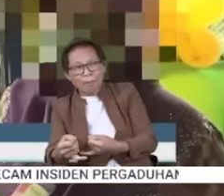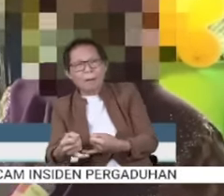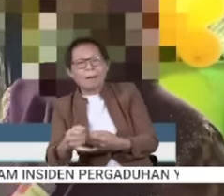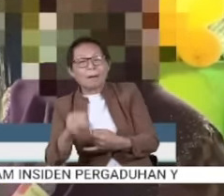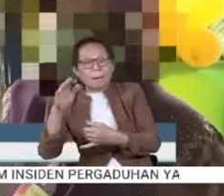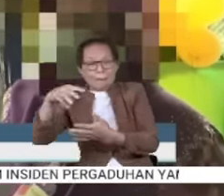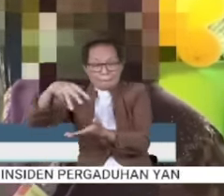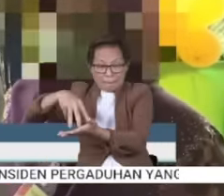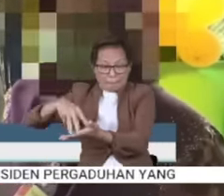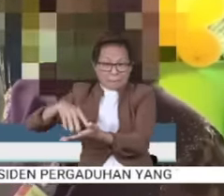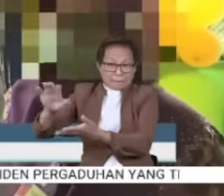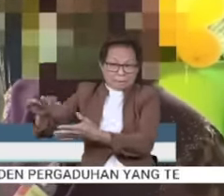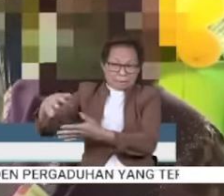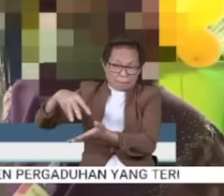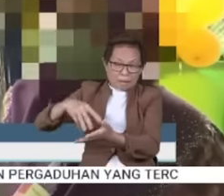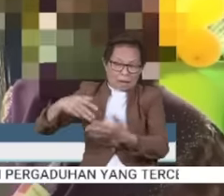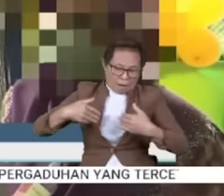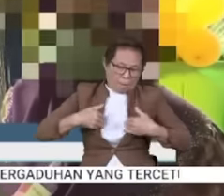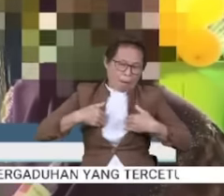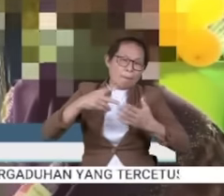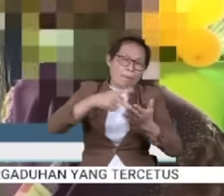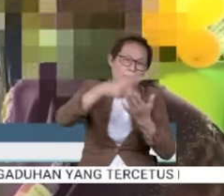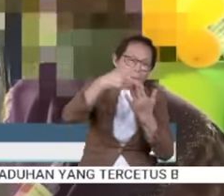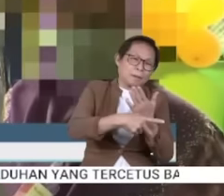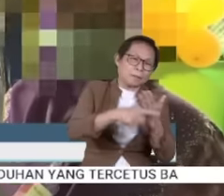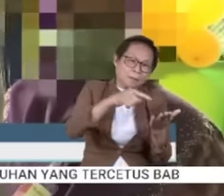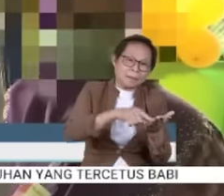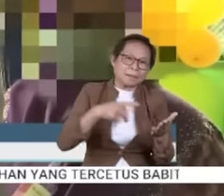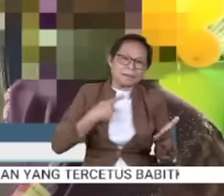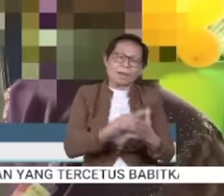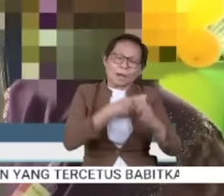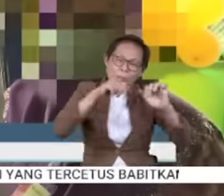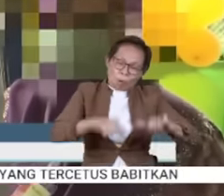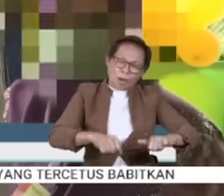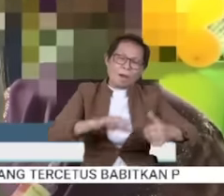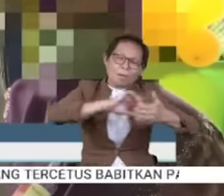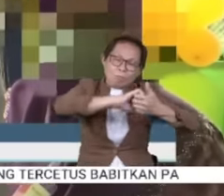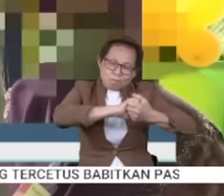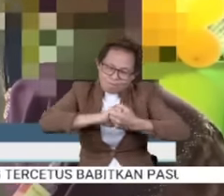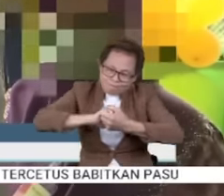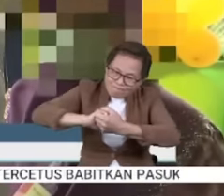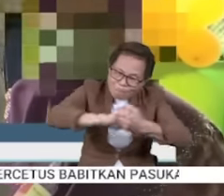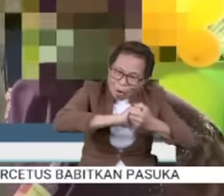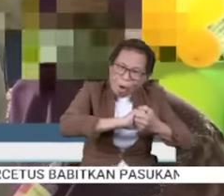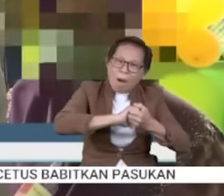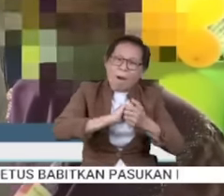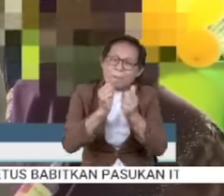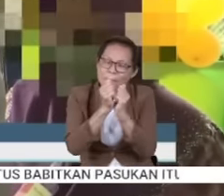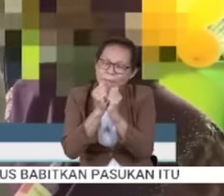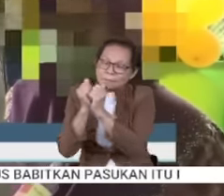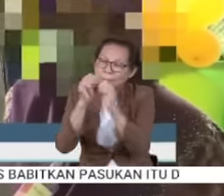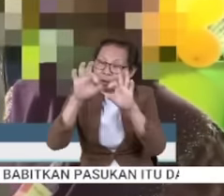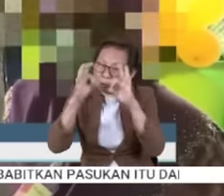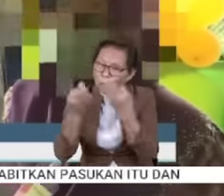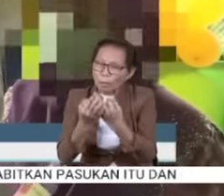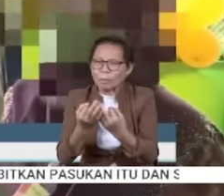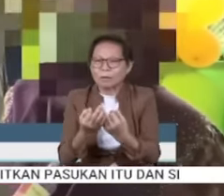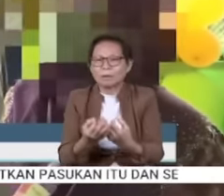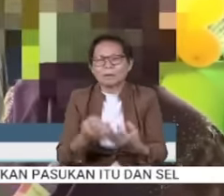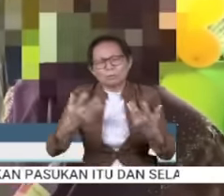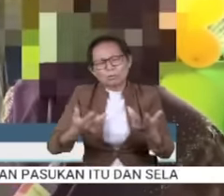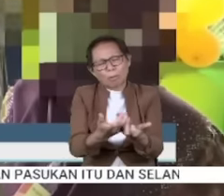mengadakan program begini Disana kami dapat mengirakan hubungan silaturahim kami bersama keluarga yang sudah lama